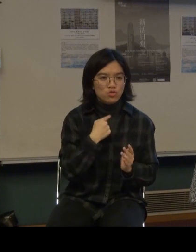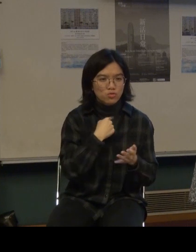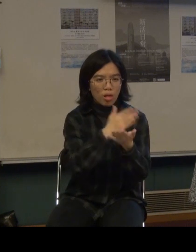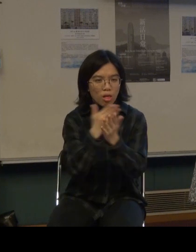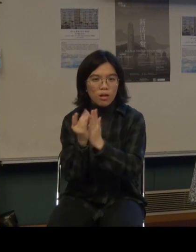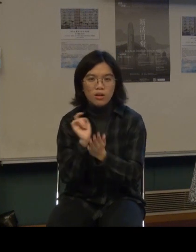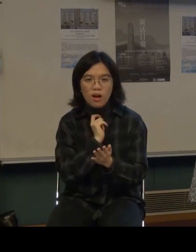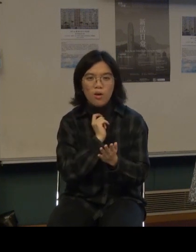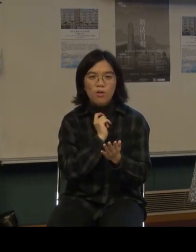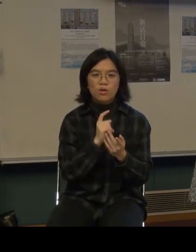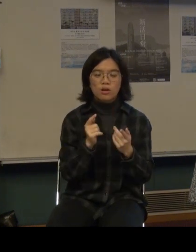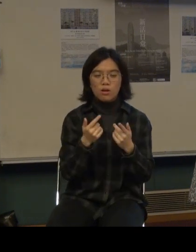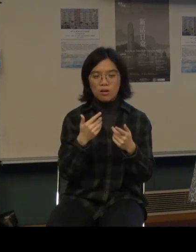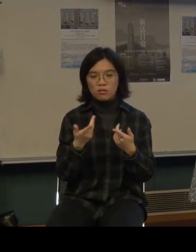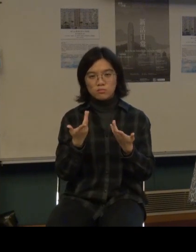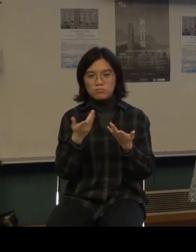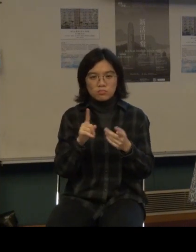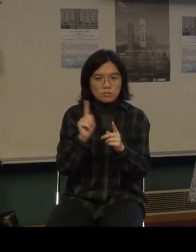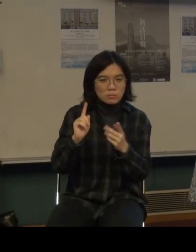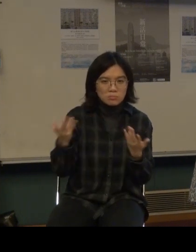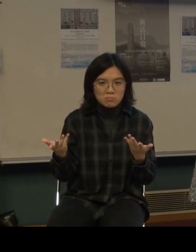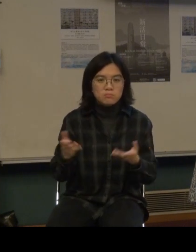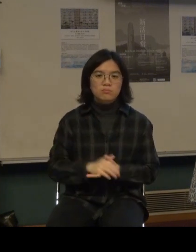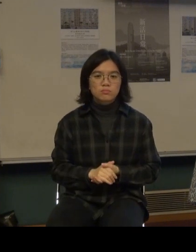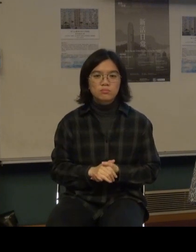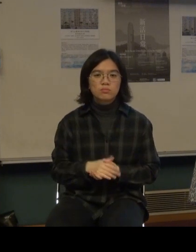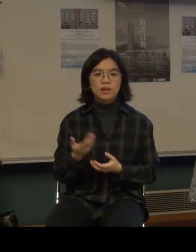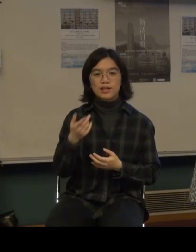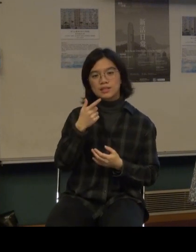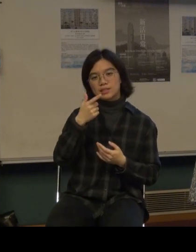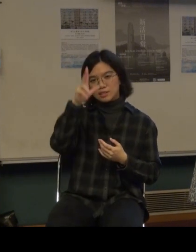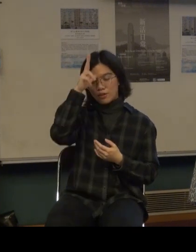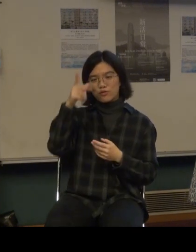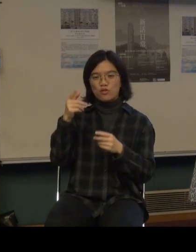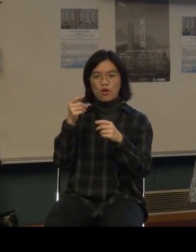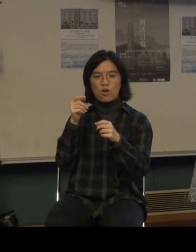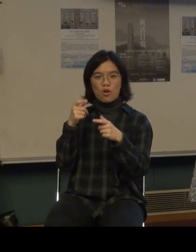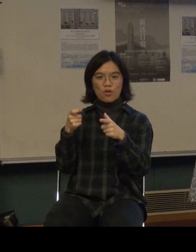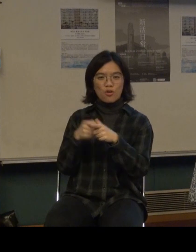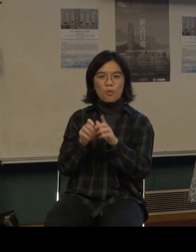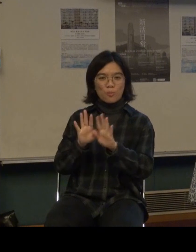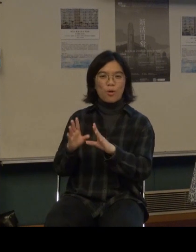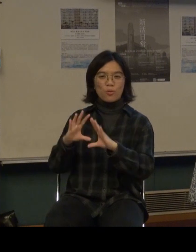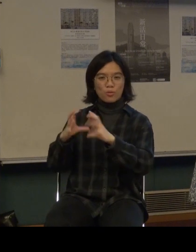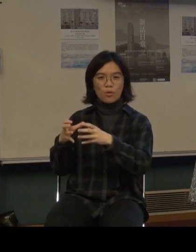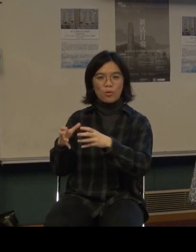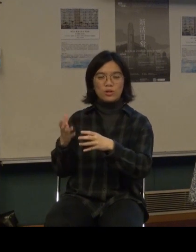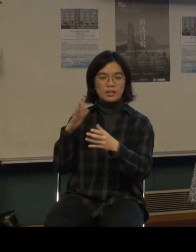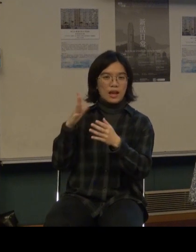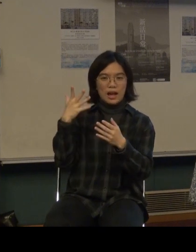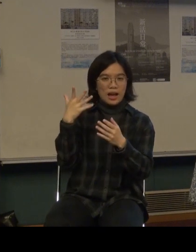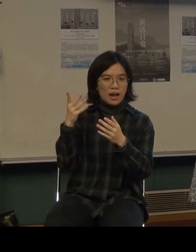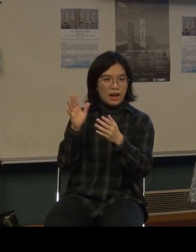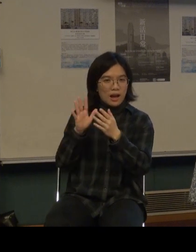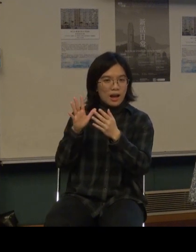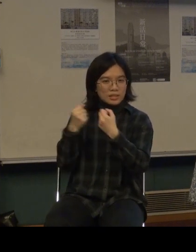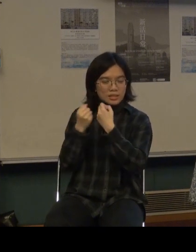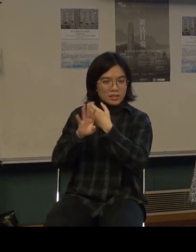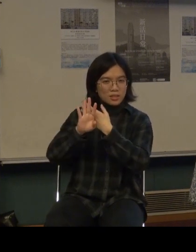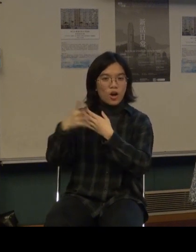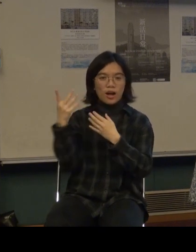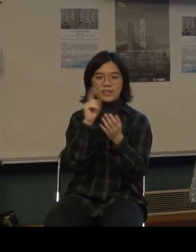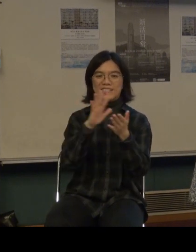嗱喺呢個時候咧，政府係公務局咧，佢喺佢第一份咧戰後嘅年報嗰度啊，嘅